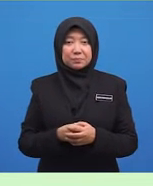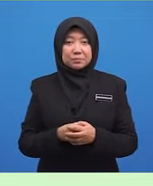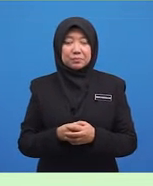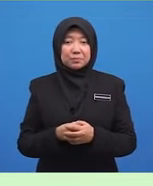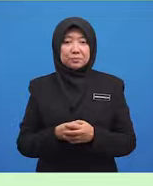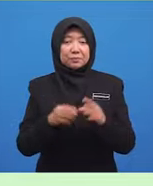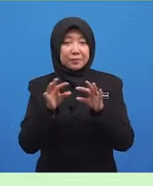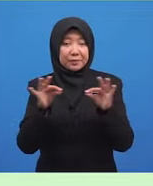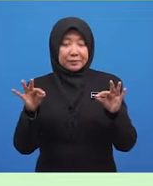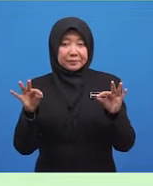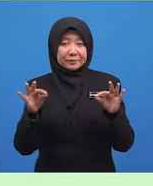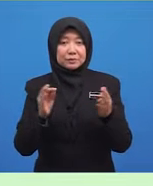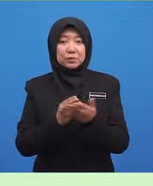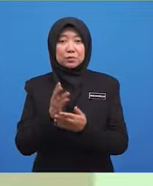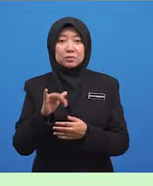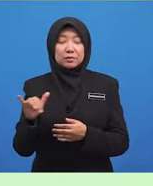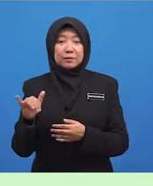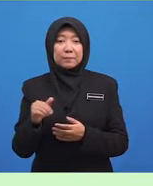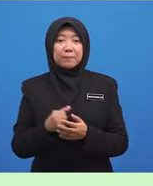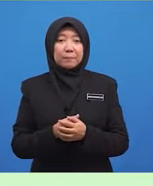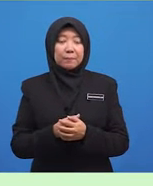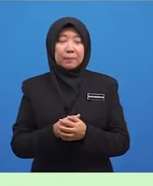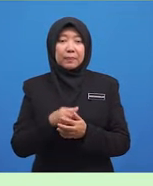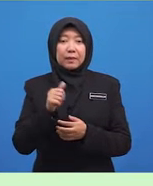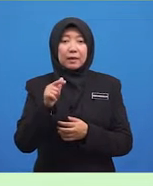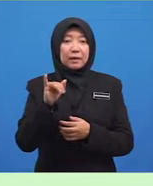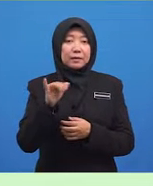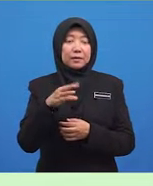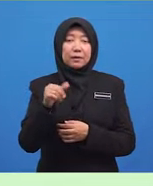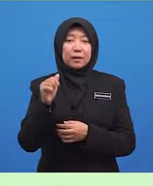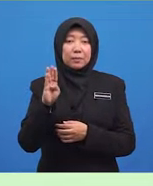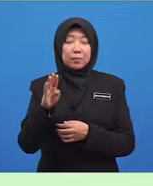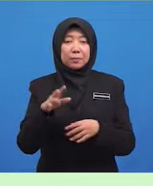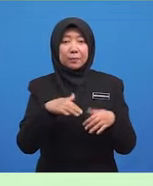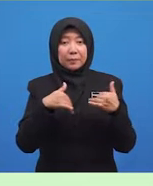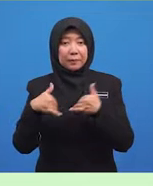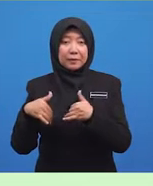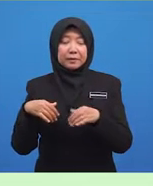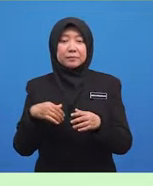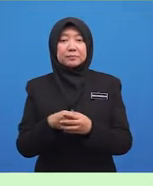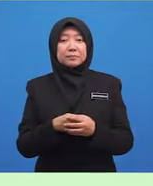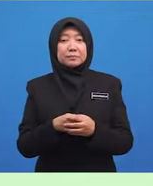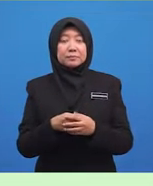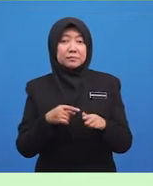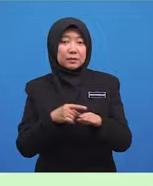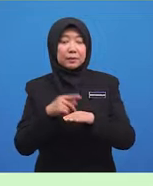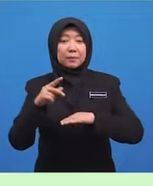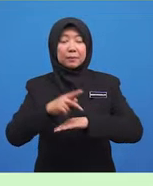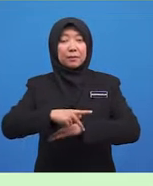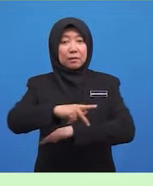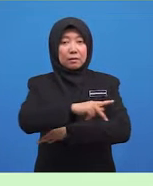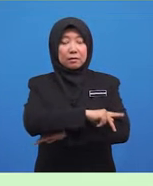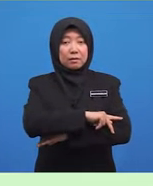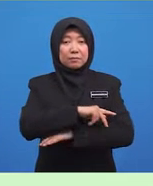Ayat seterusnya ialah Ali dan Abu bermain di padang. Pilihan